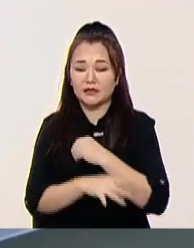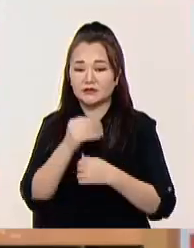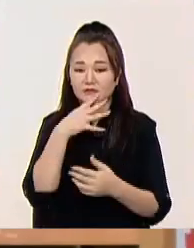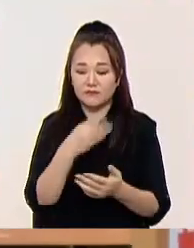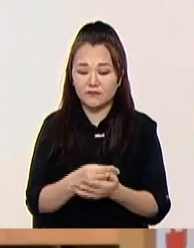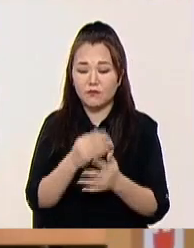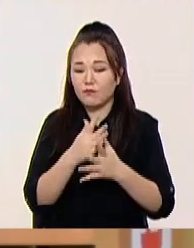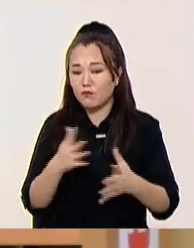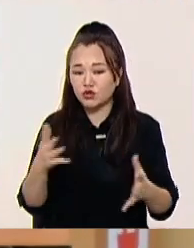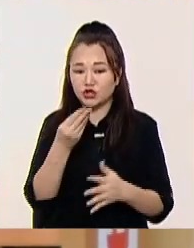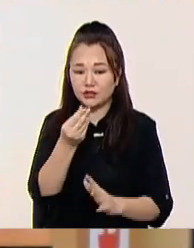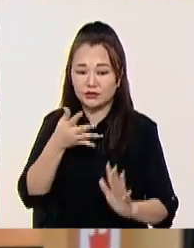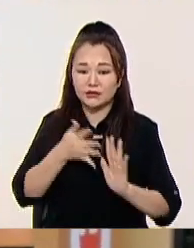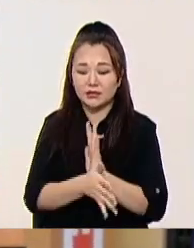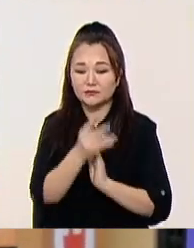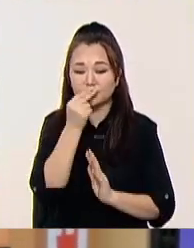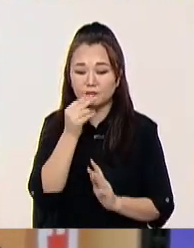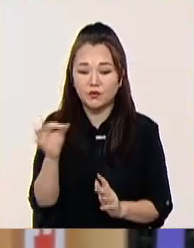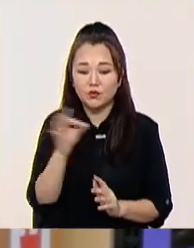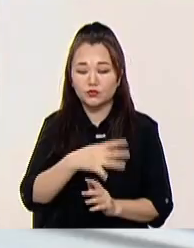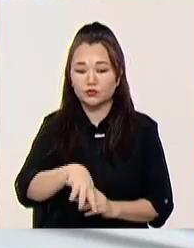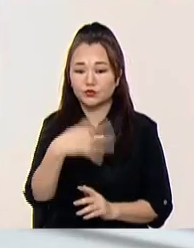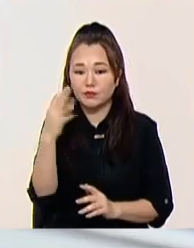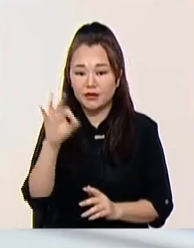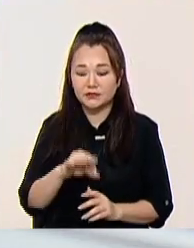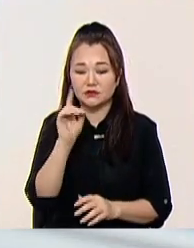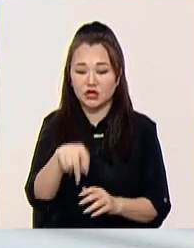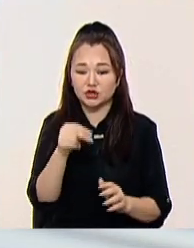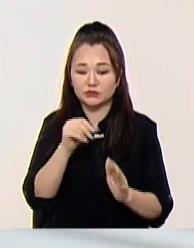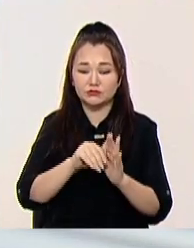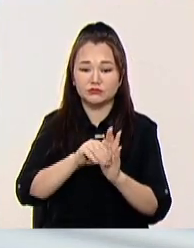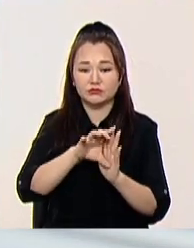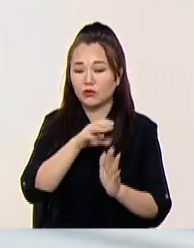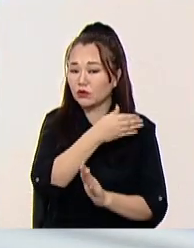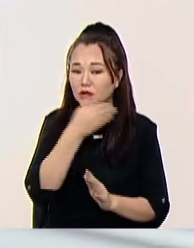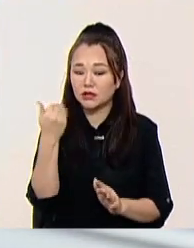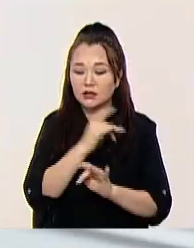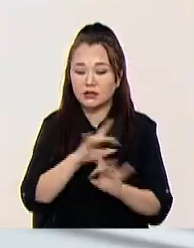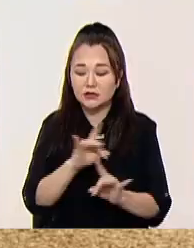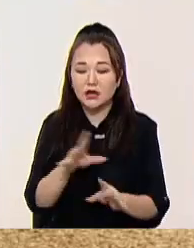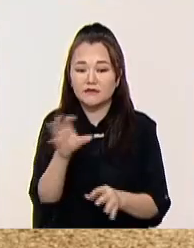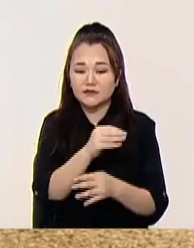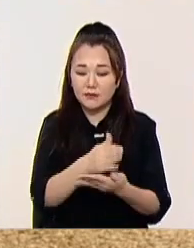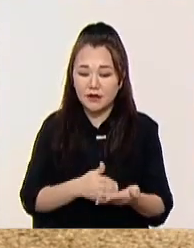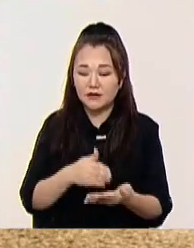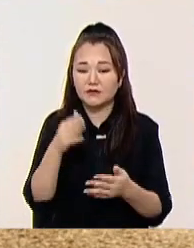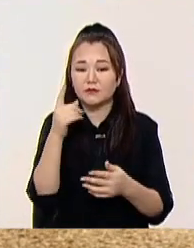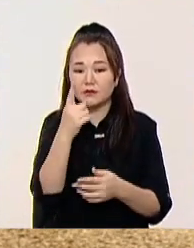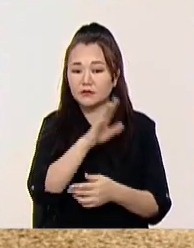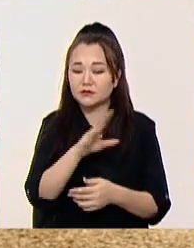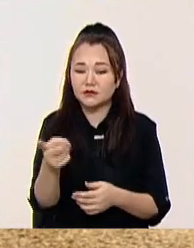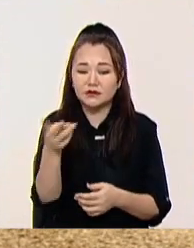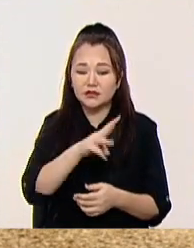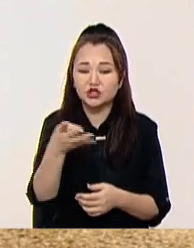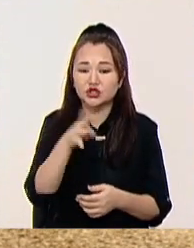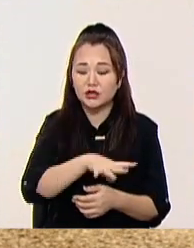бөлігін азық-түлікке жұмсауға мәжбүр. Олардың 44% мүлдем ақша жинамаған дейді депутат. Сондай-ақ олардың жартысында бір емес бірнеше несесі